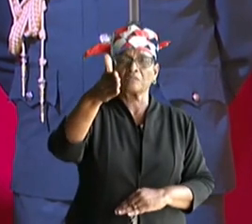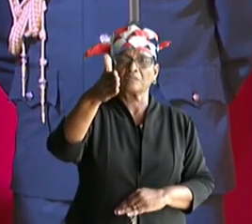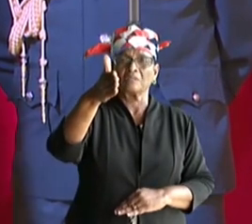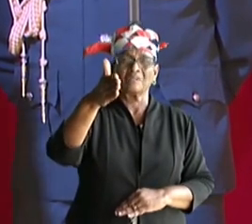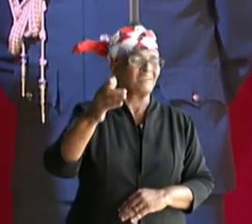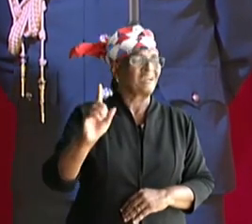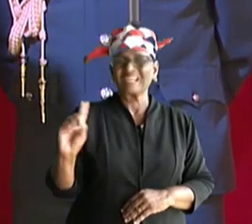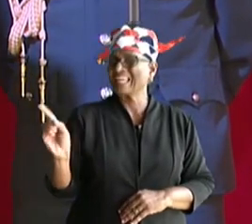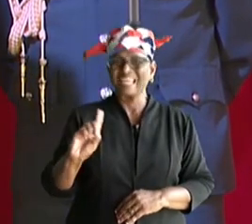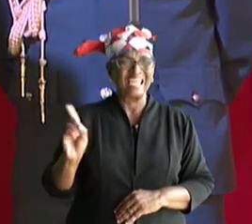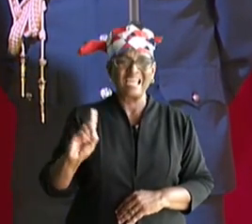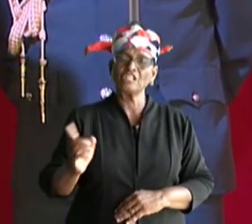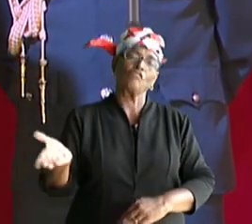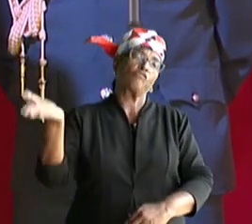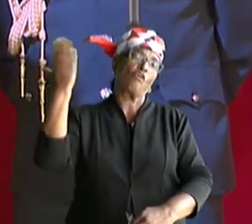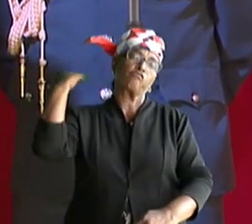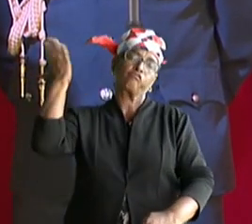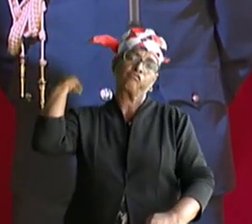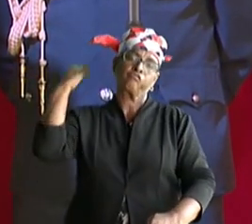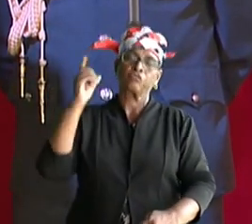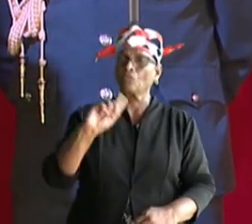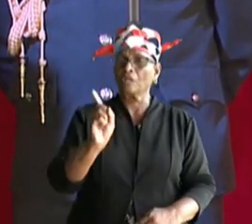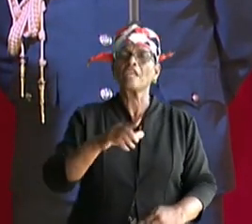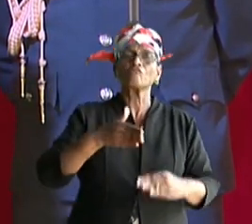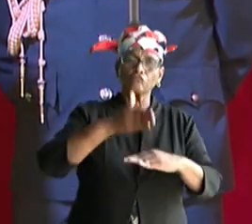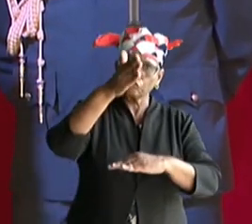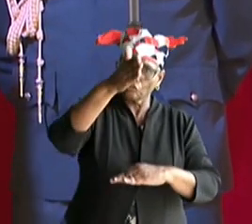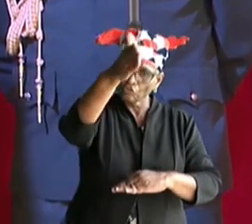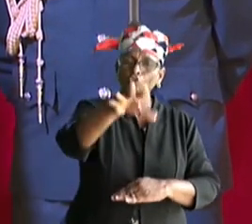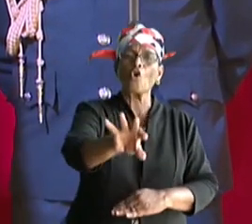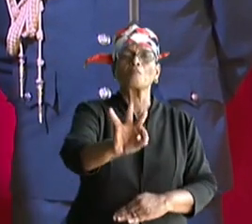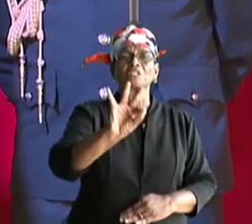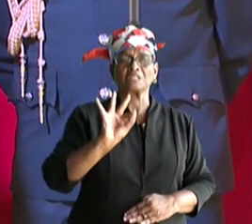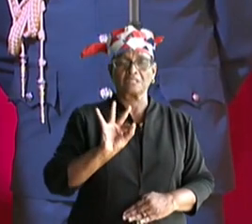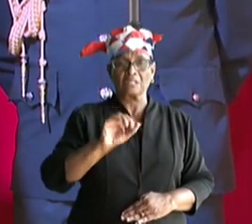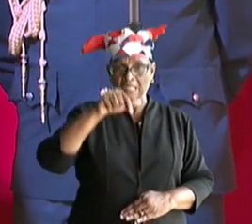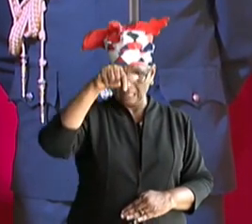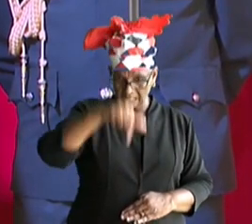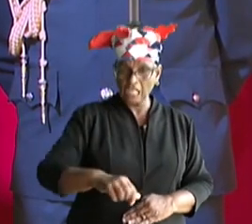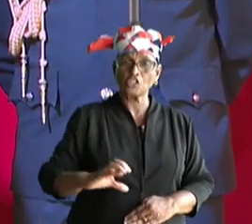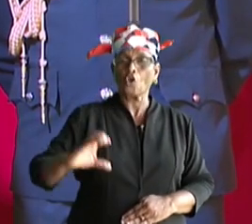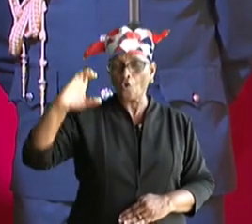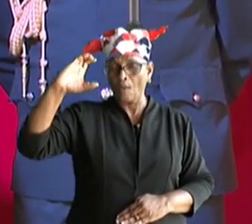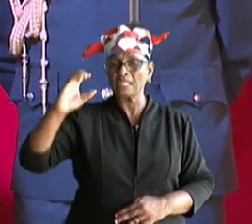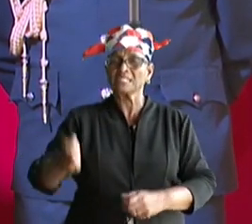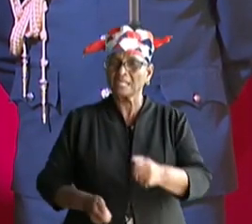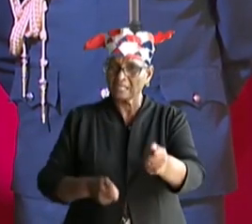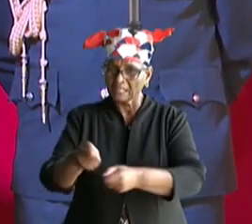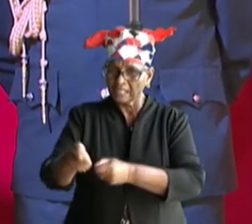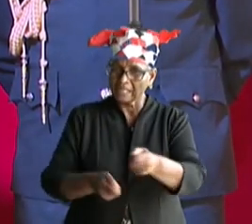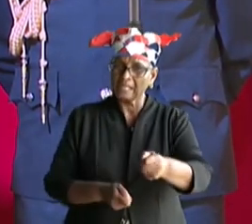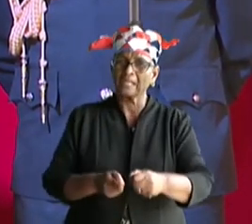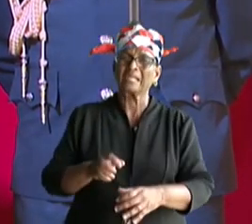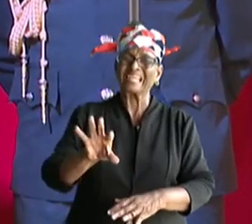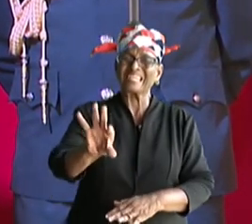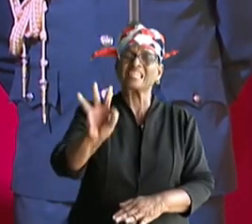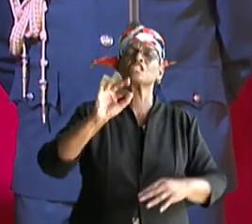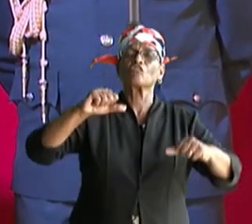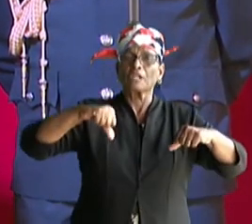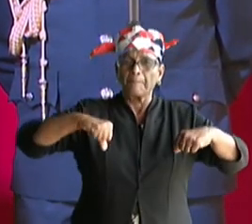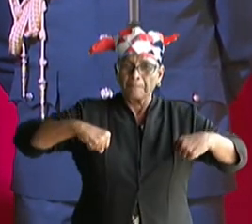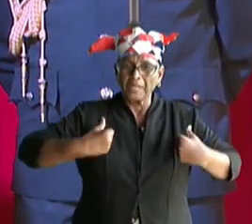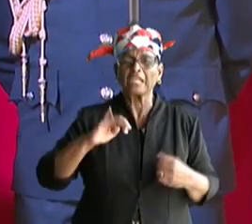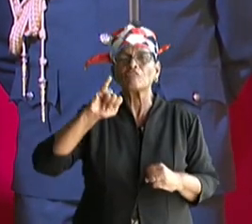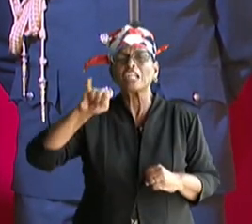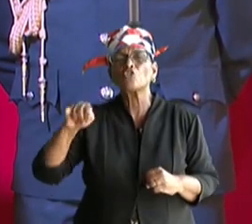en niet voor het verleden, meneer de voorzitter. Deze coalitieregering, meneer de voorzitter, kiest voor de start van een